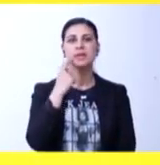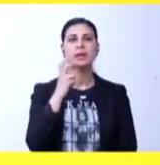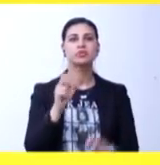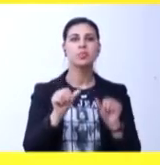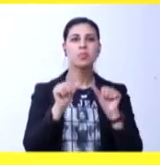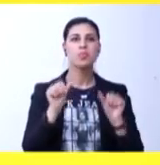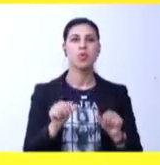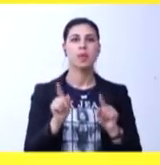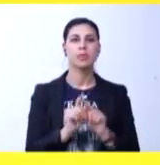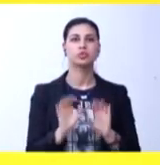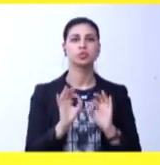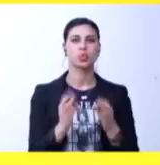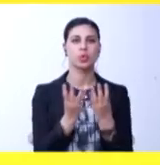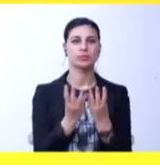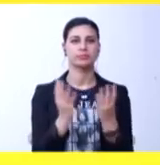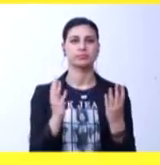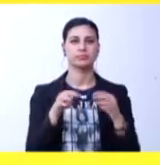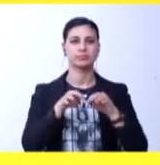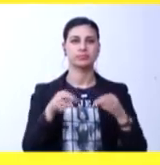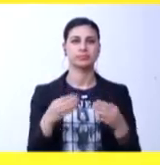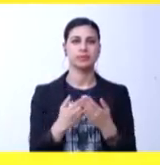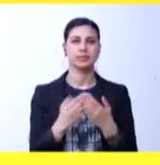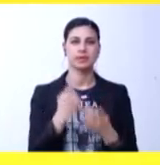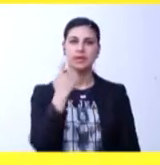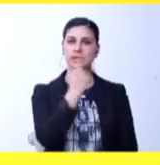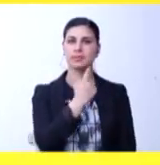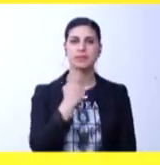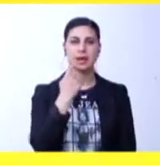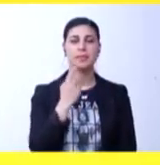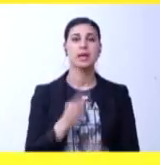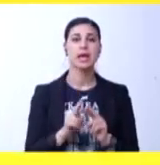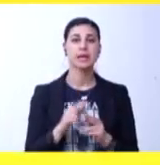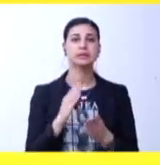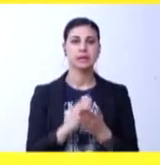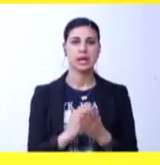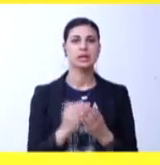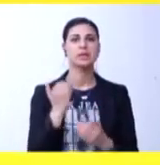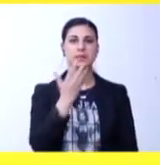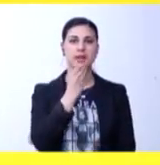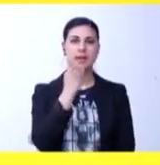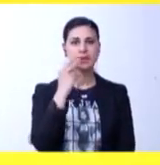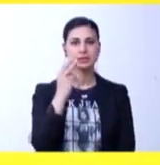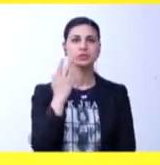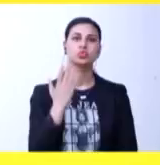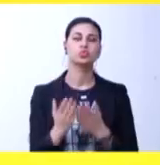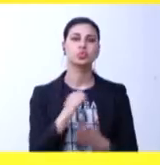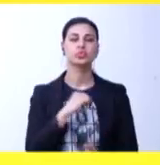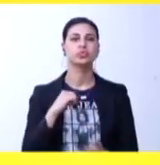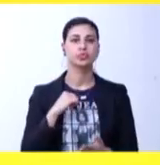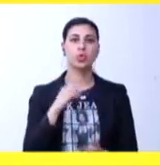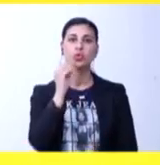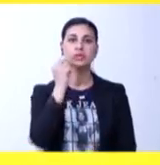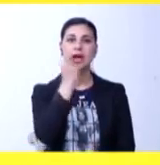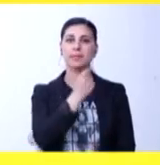მათი განლაგების თავისებურებაზე კბილთან კალში, ეს არის ესთეტიკის საკითხი თუ ეს აფუჭებს